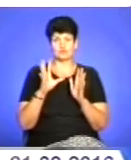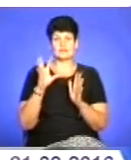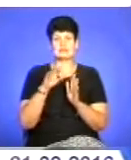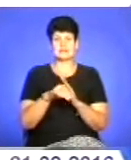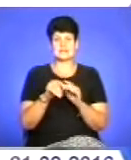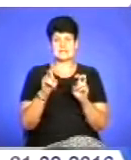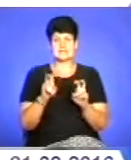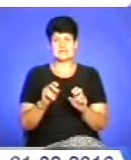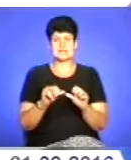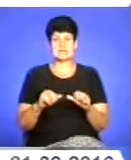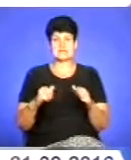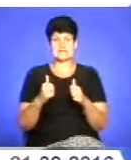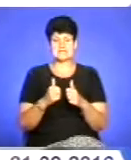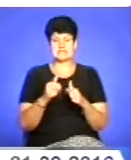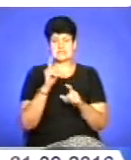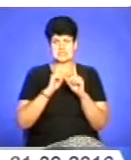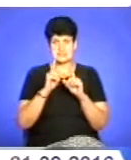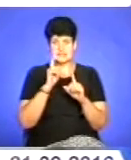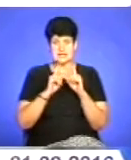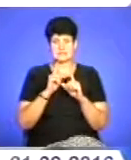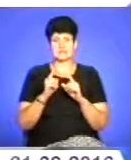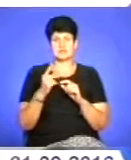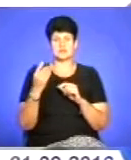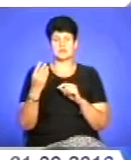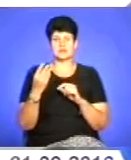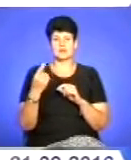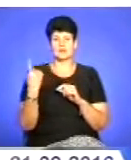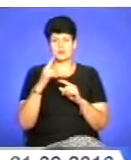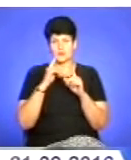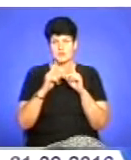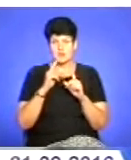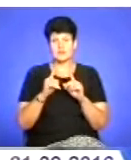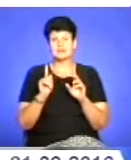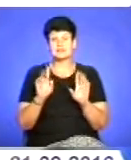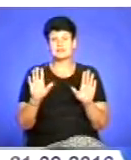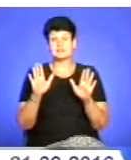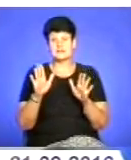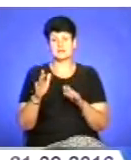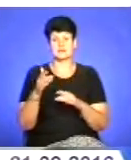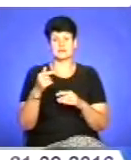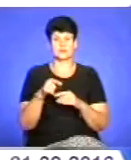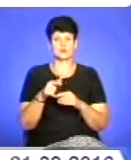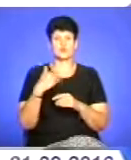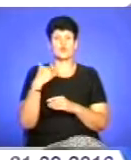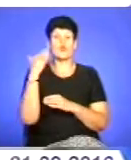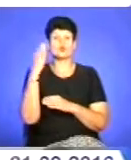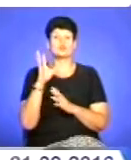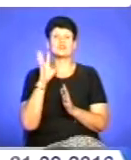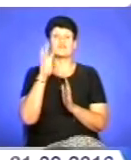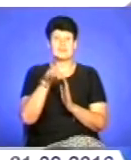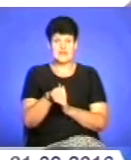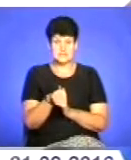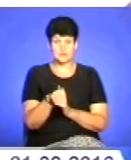засідання сесії, четвертої сесії Тернопільської обласної ради. Навіть якщо станеться так, що з голосу це питання буде внесено,